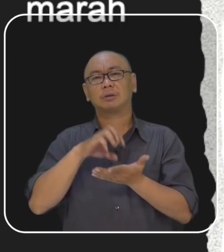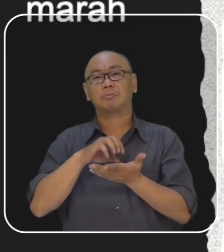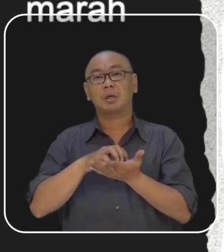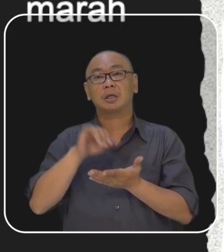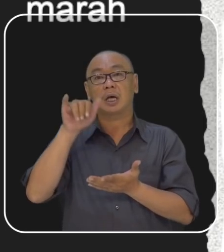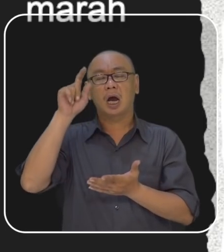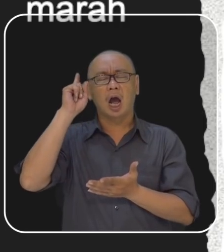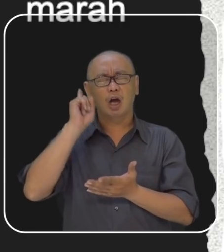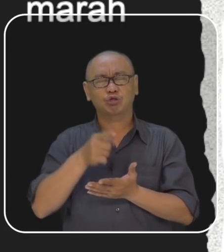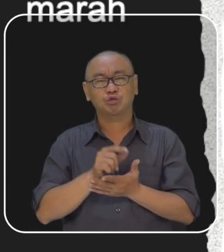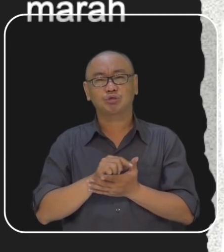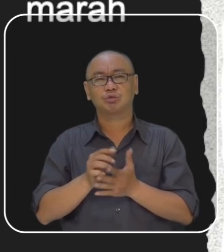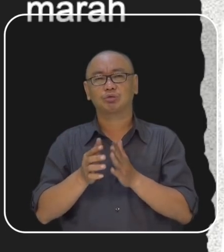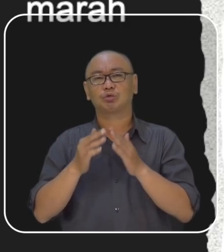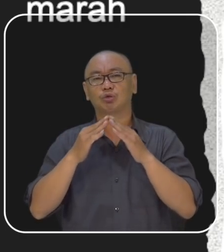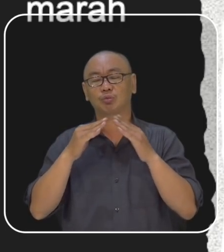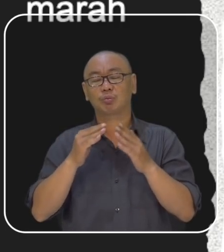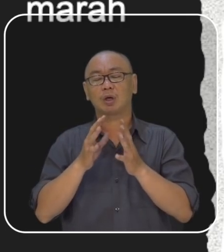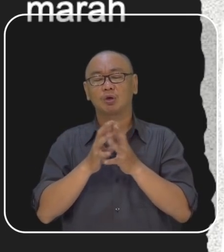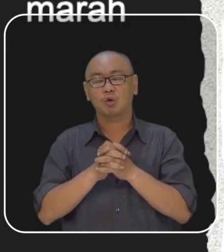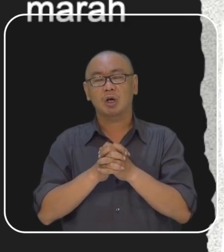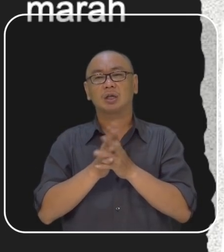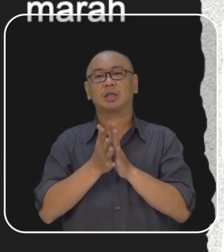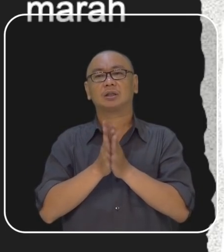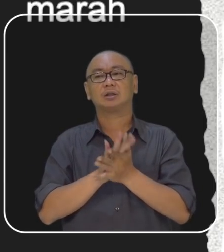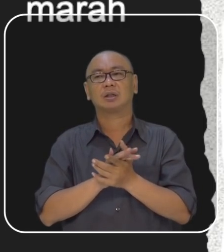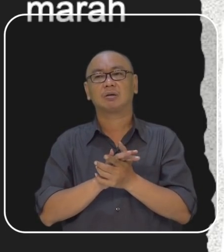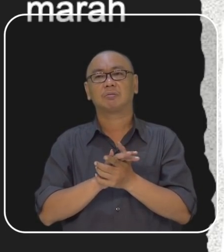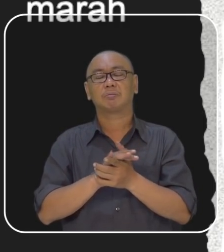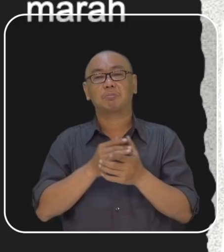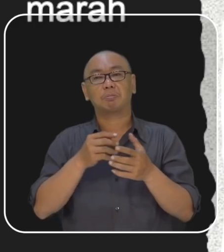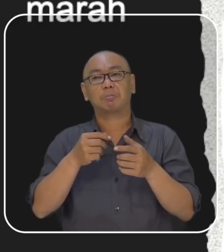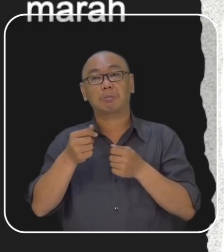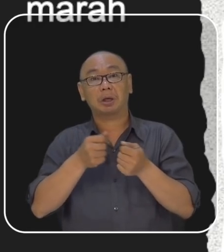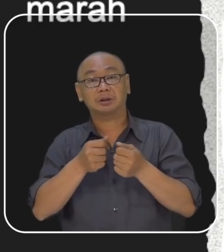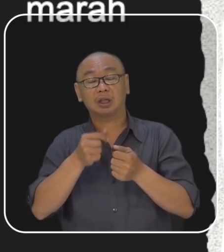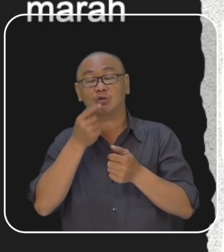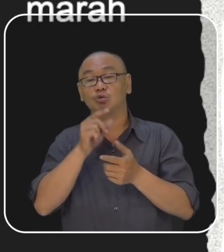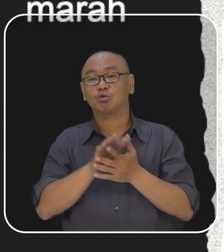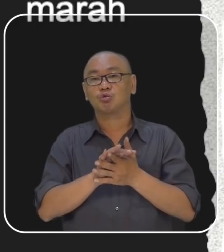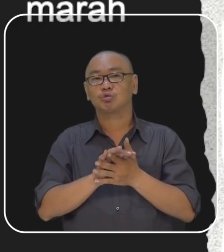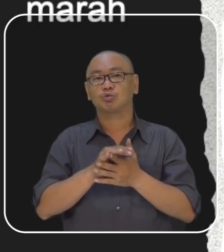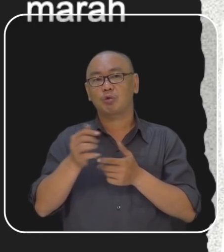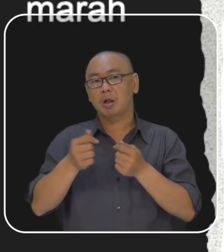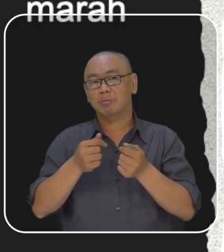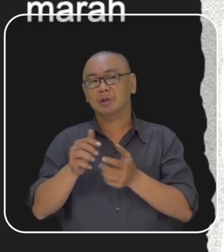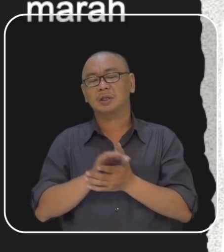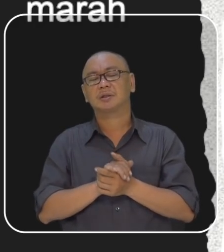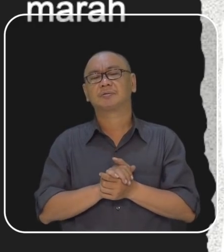yang seharusnya menjadi rumah doa dijadikan pasar tempat transaksi jual beli.